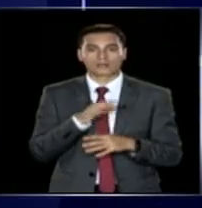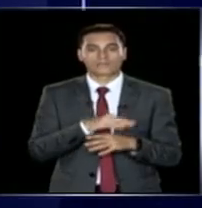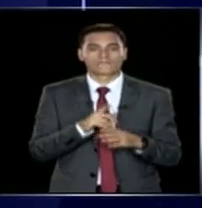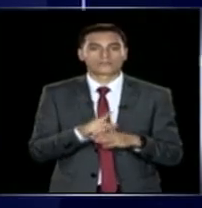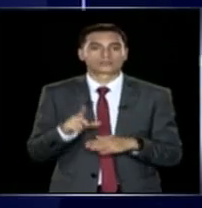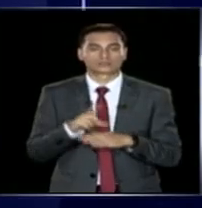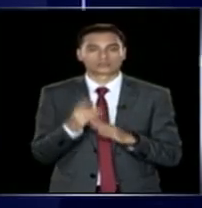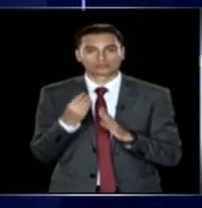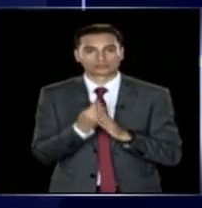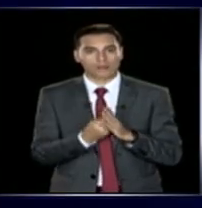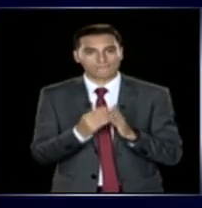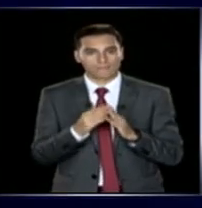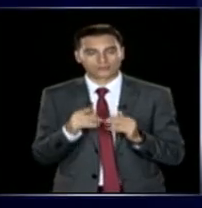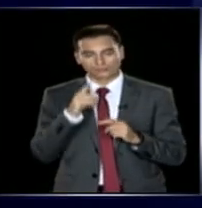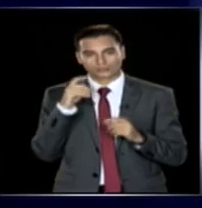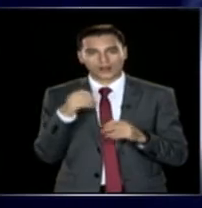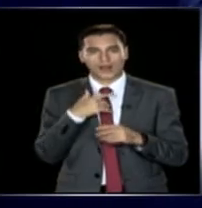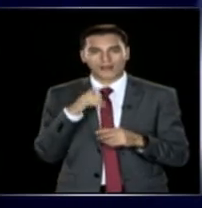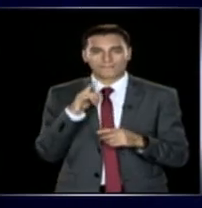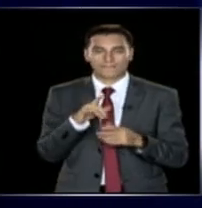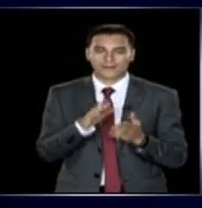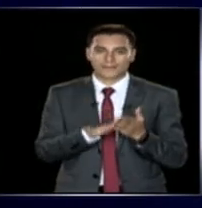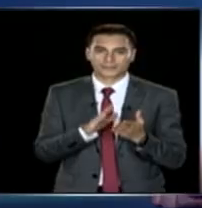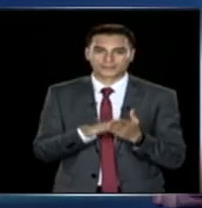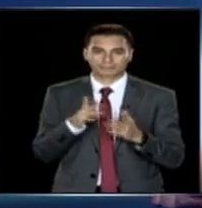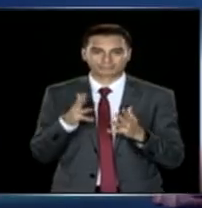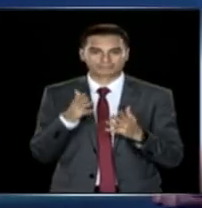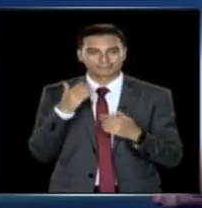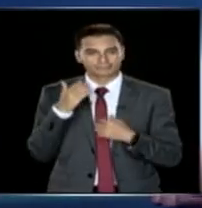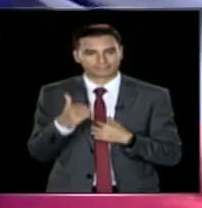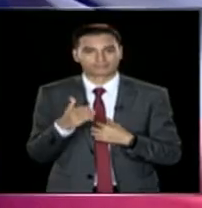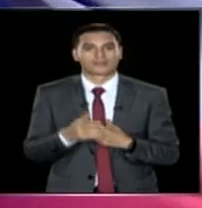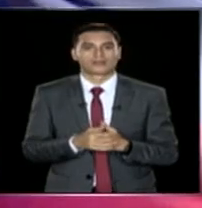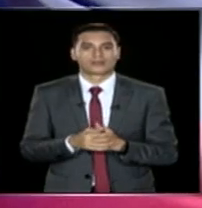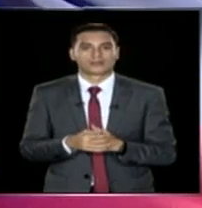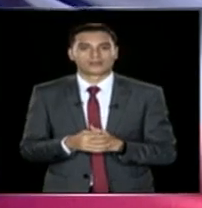منتخب مصر. انا بحييك، برافو عليك، برافو عليك.